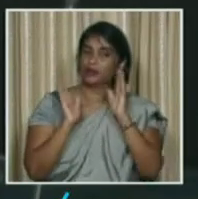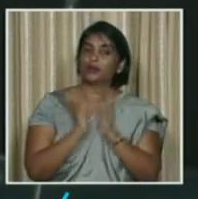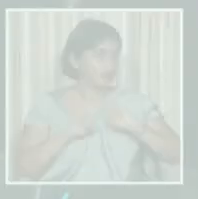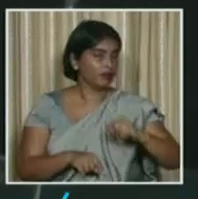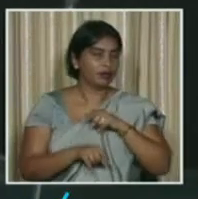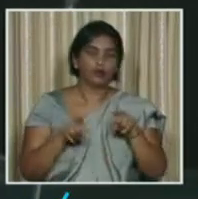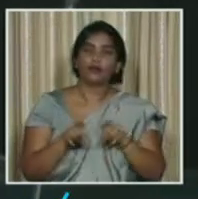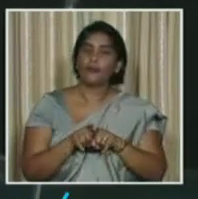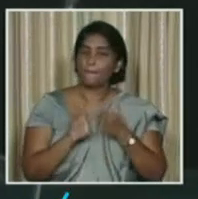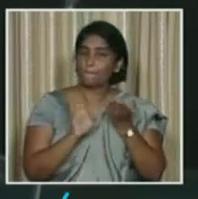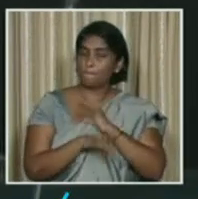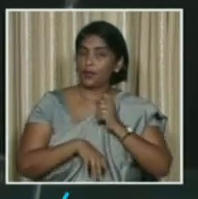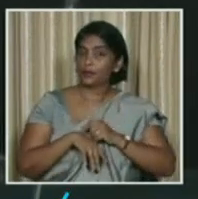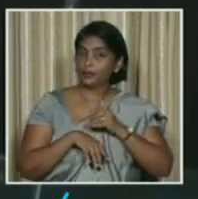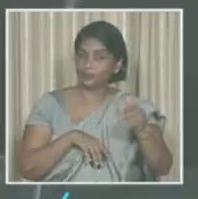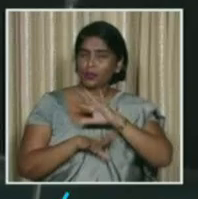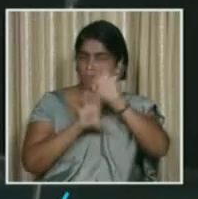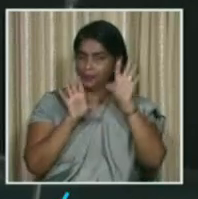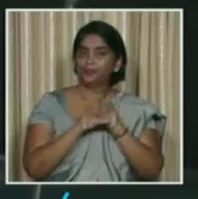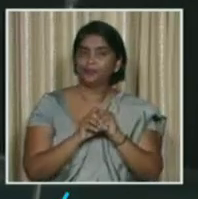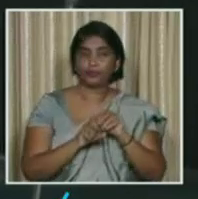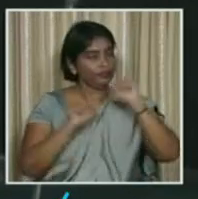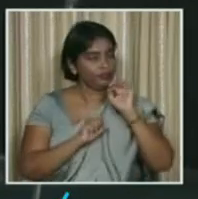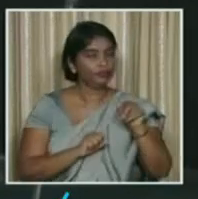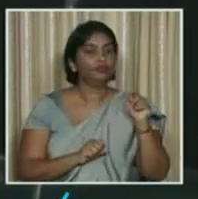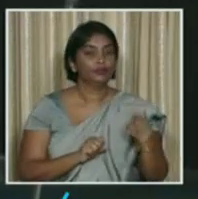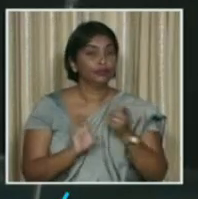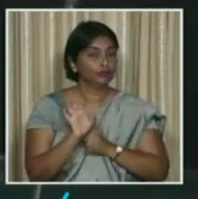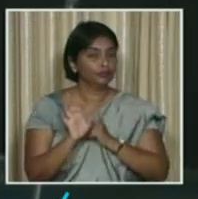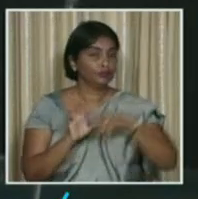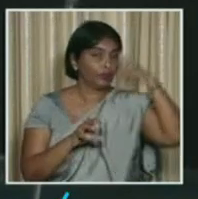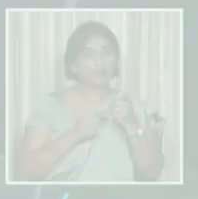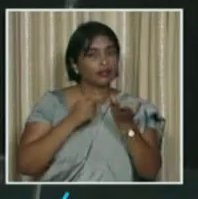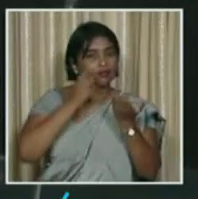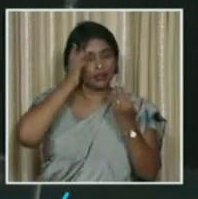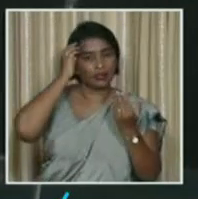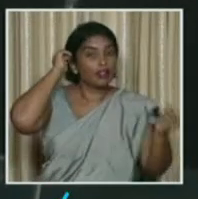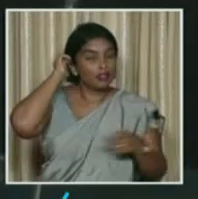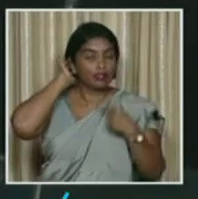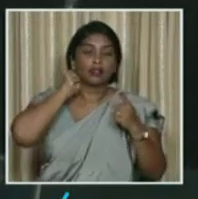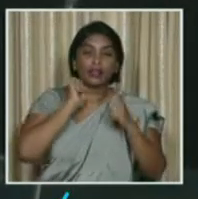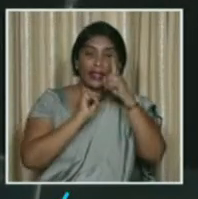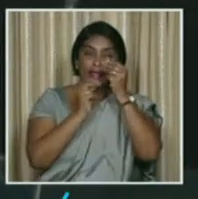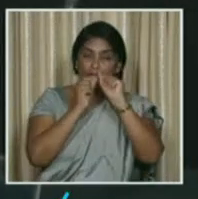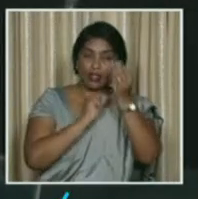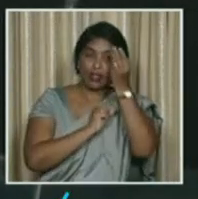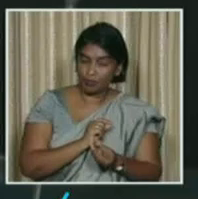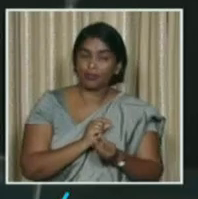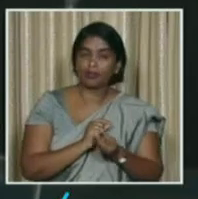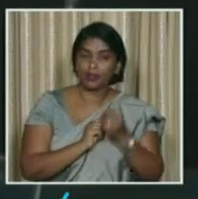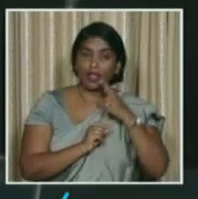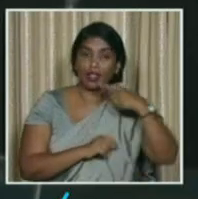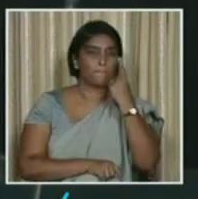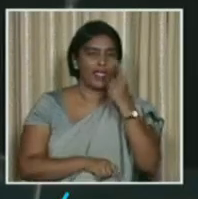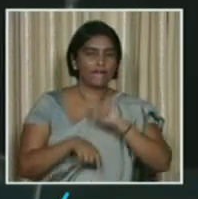එක නැති කරලා පහුගිය කාලවල ඔබතුමන්ලා උද්ඝෝෂණය කරේ අඛණ්ඩ විදුලි සැපයුමක් දෙන්න කියලා. දවසකට එක ඉටිබන්ධමක් පත්තු කරා නම්